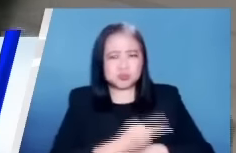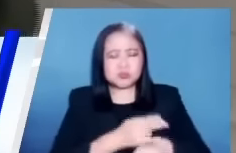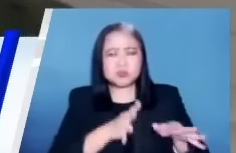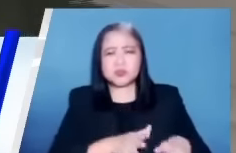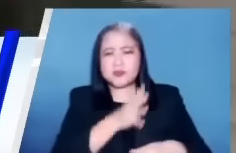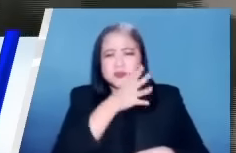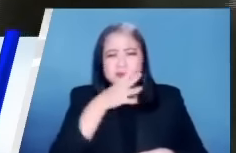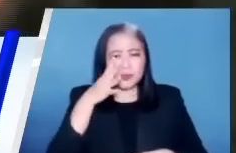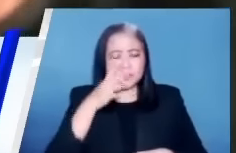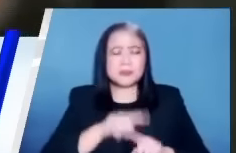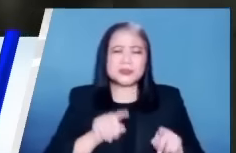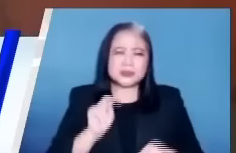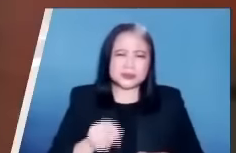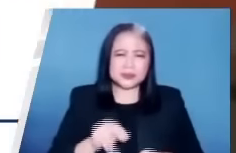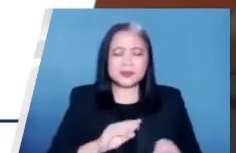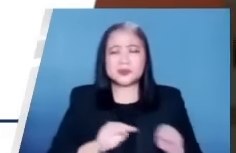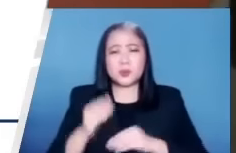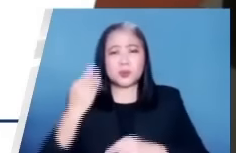dahils